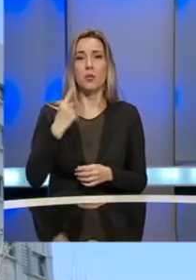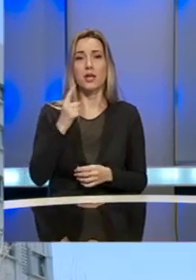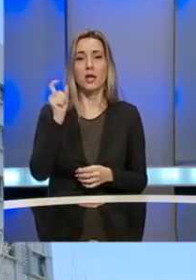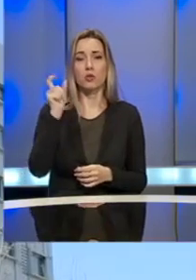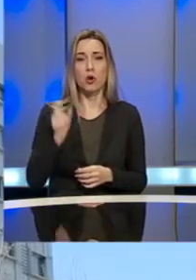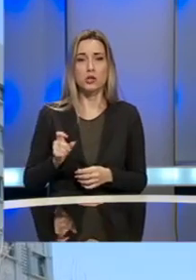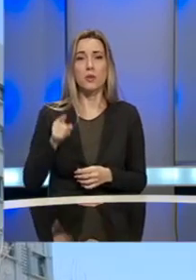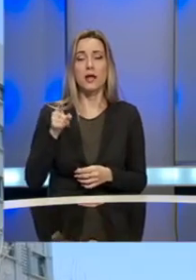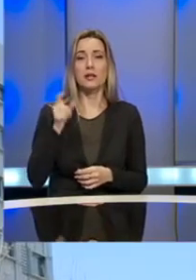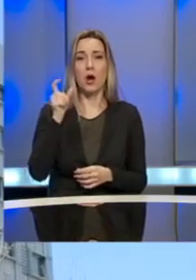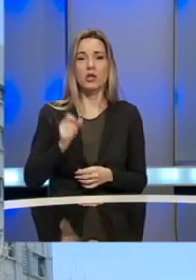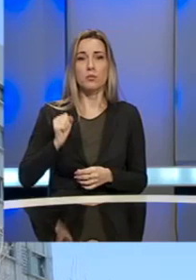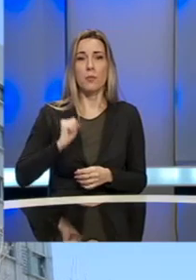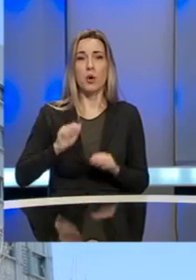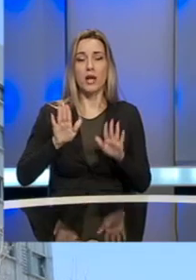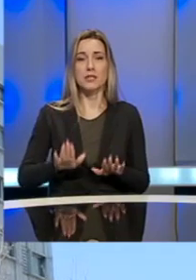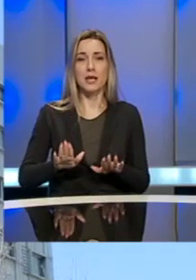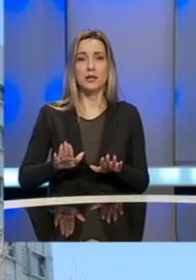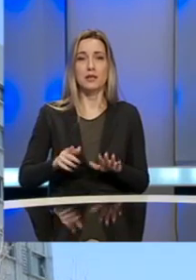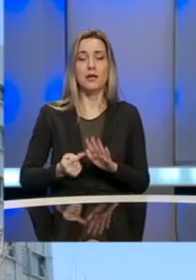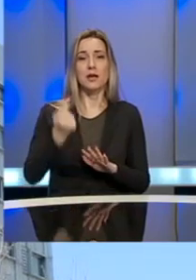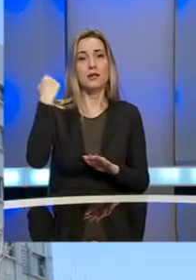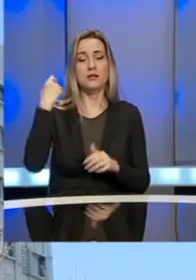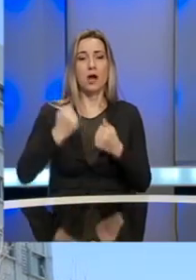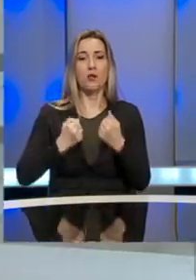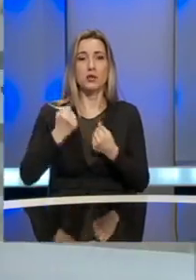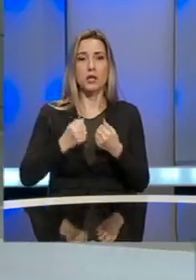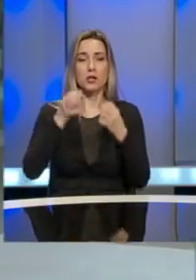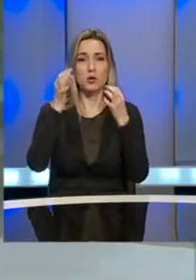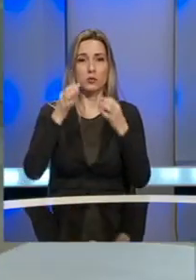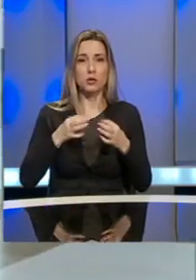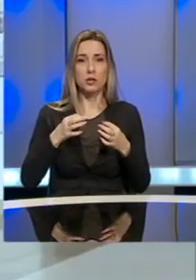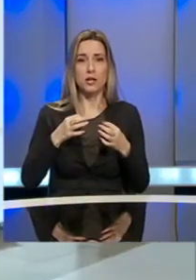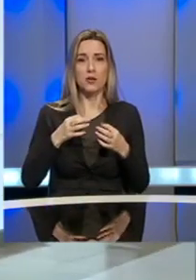osobu, s tim da ta osoba mora sjediti na sjedištu iza vozača uz poštivanje